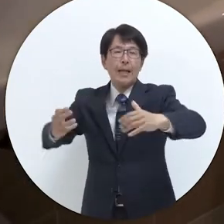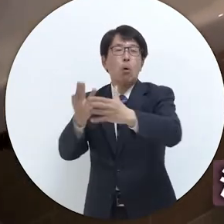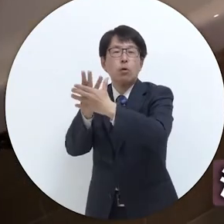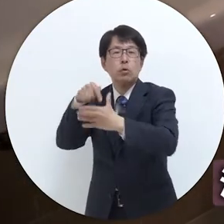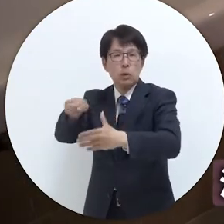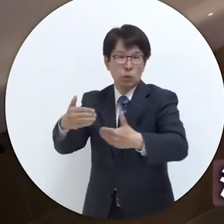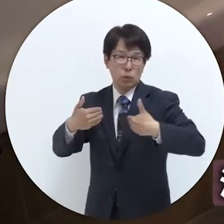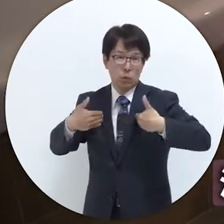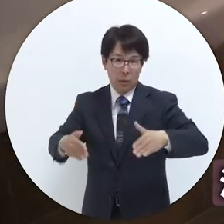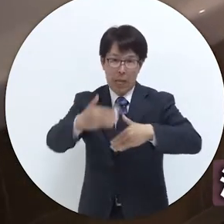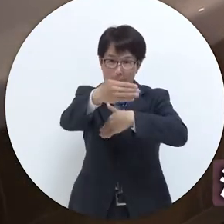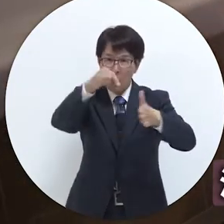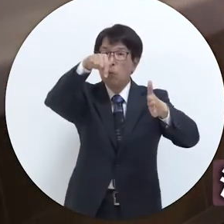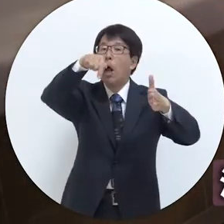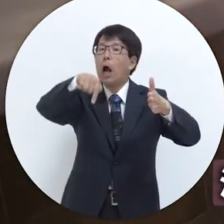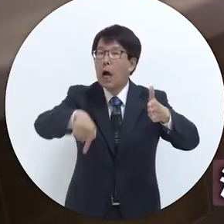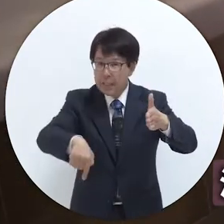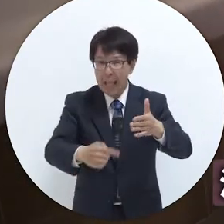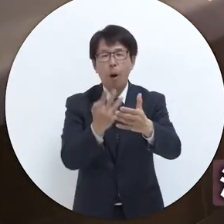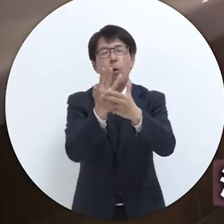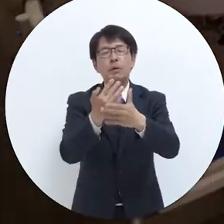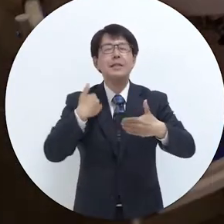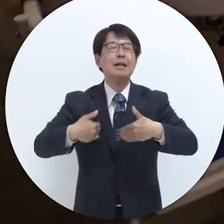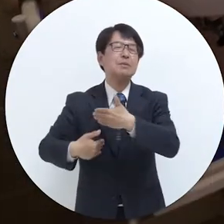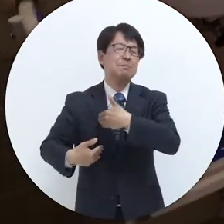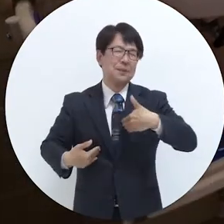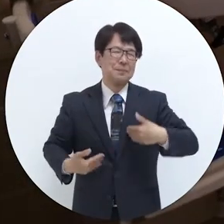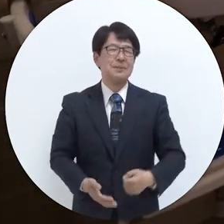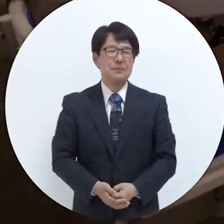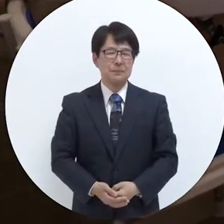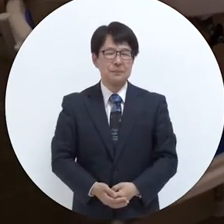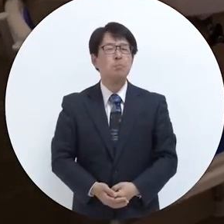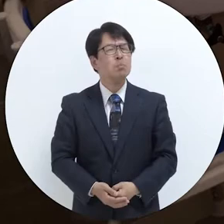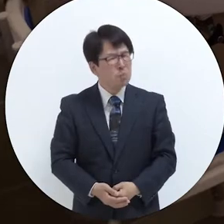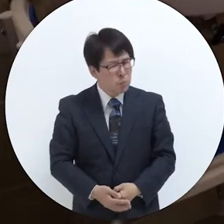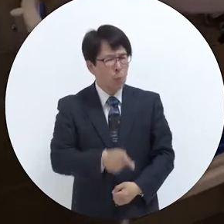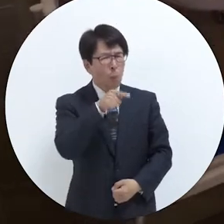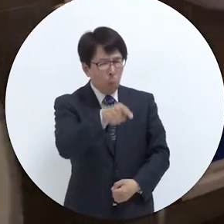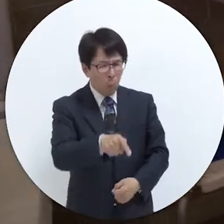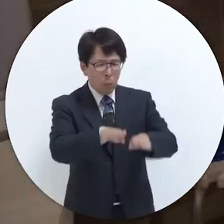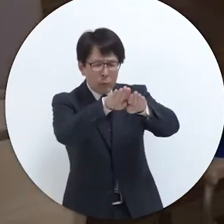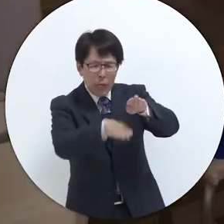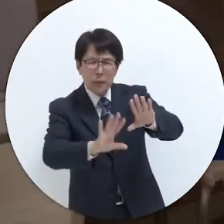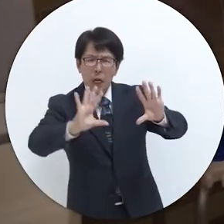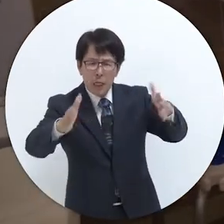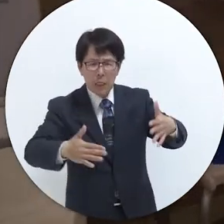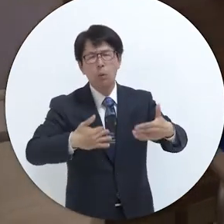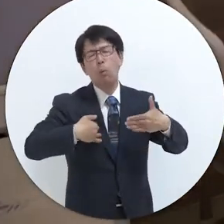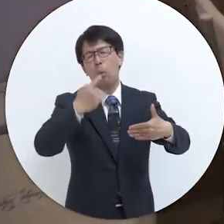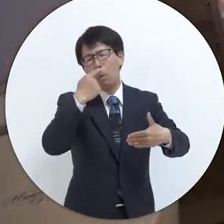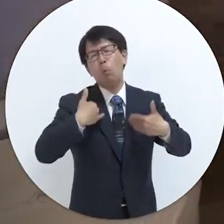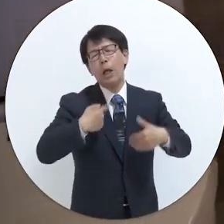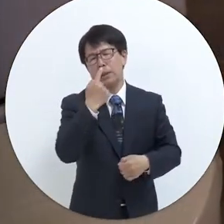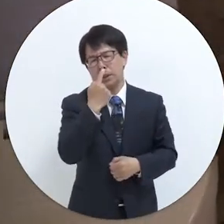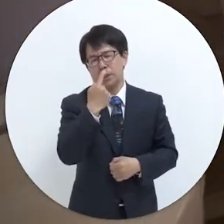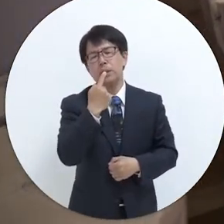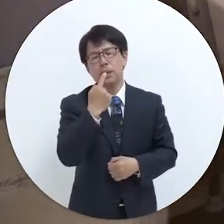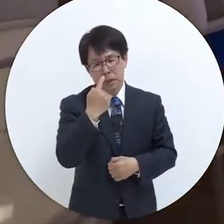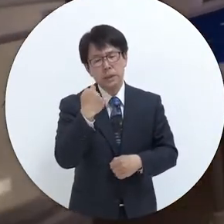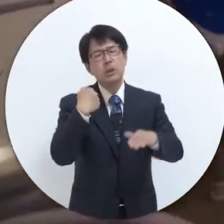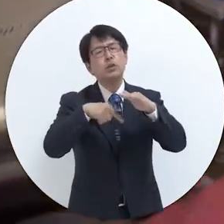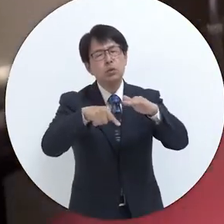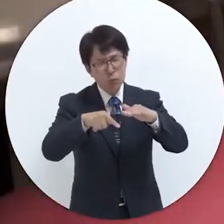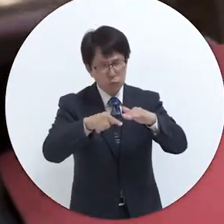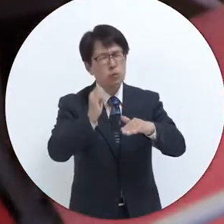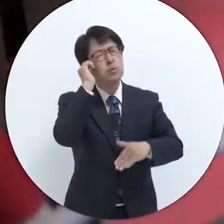も温泉を楽しむことができるようになっております。 ここに段差がないのもね、私嬉しかったです。 そうですね、 浴槽の入り口はだいたい段